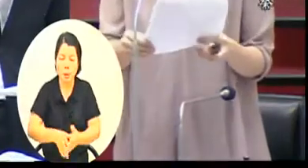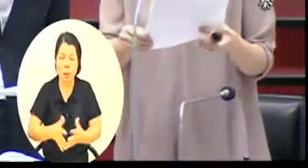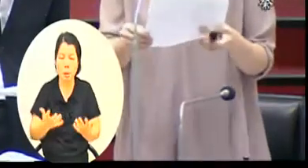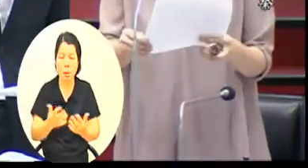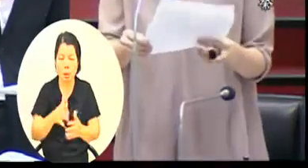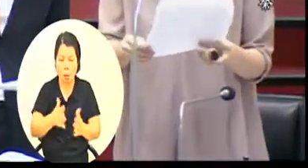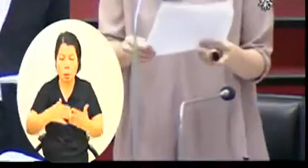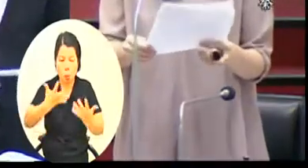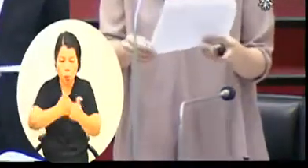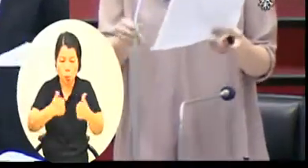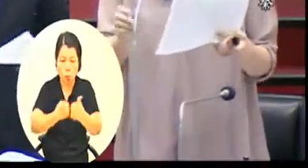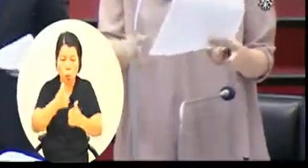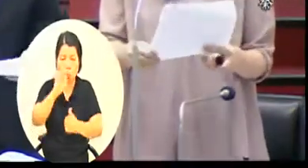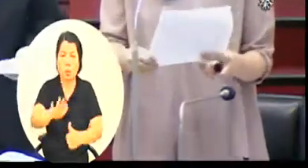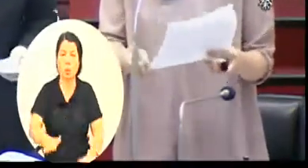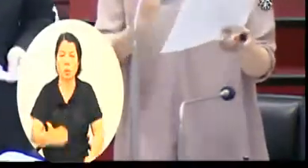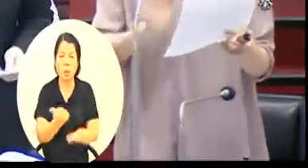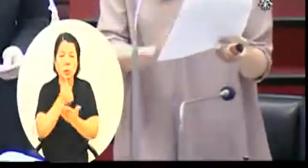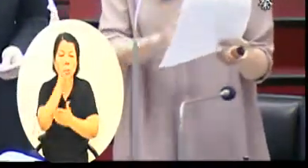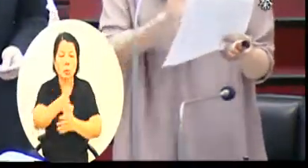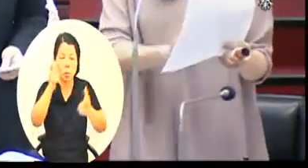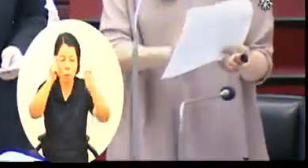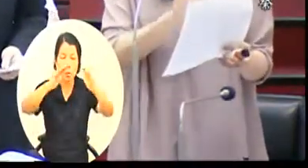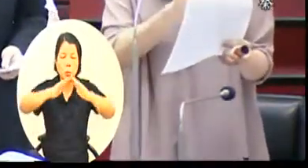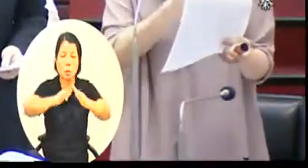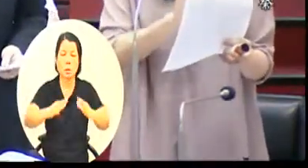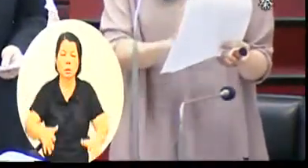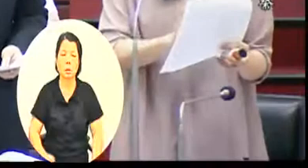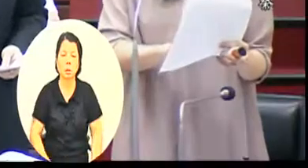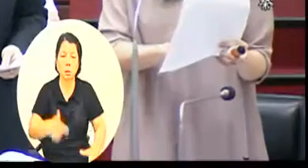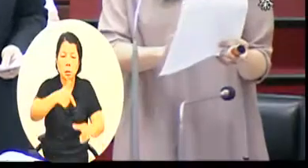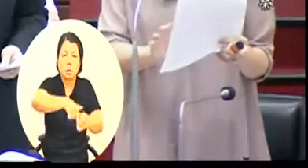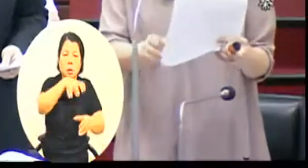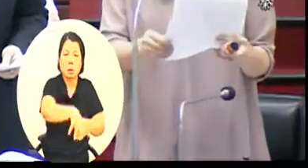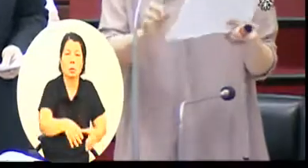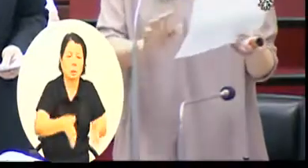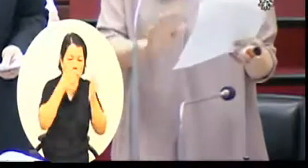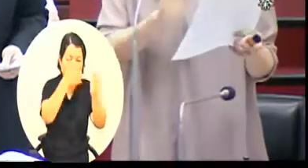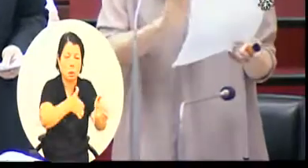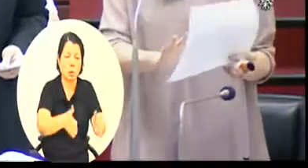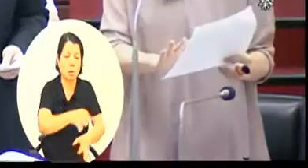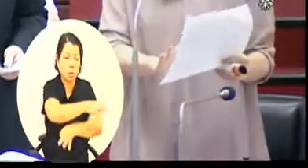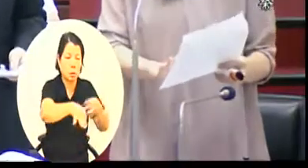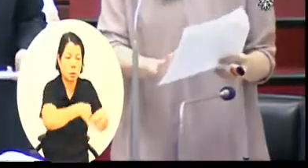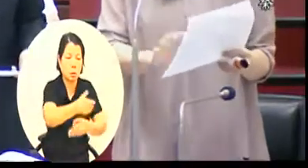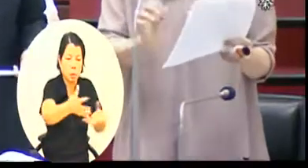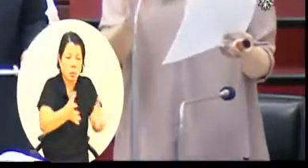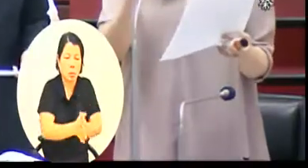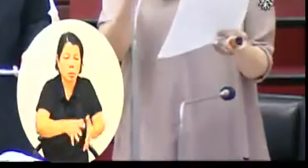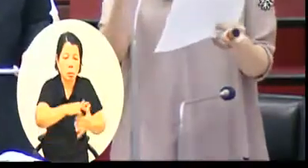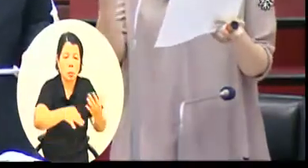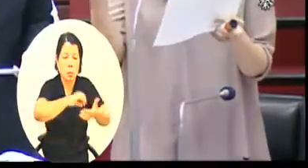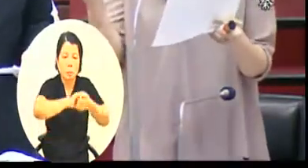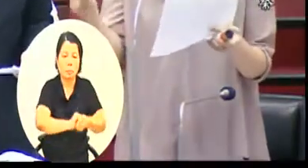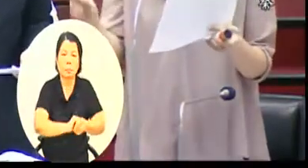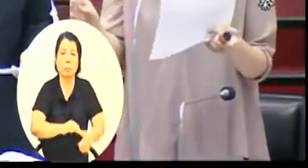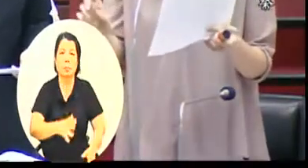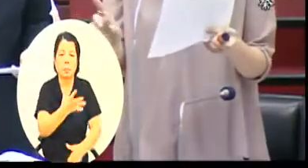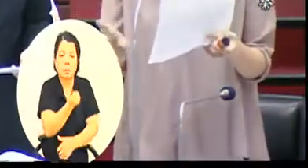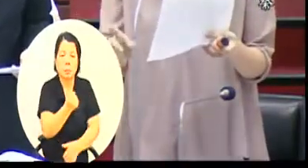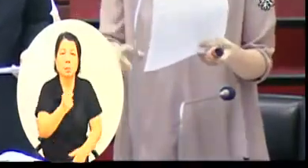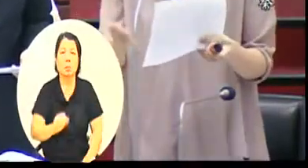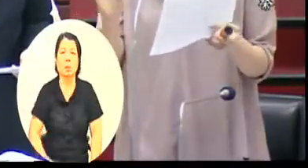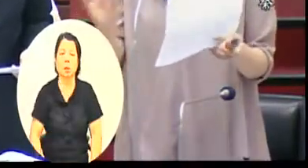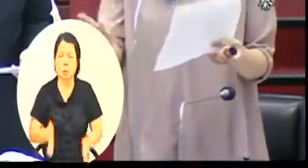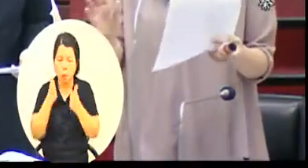所以我是在这边请教，我说我们高雄市，我当然知道加油站它是针对我们的经济部下去规定，所以说我说针对这